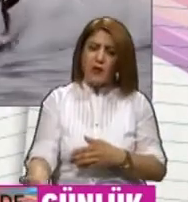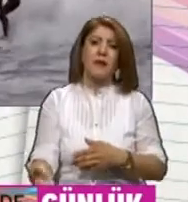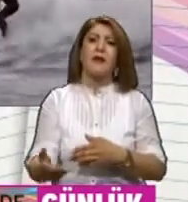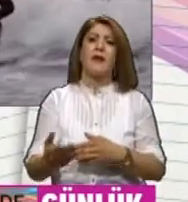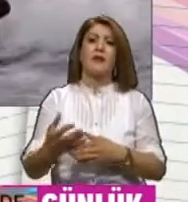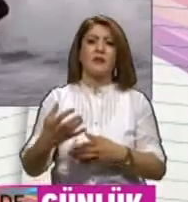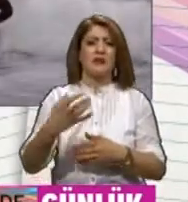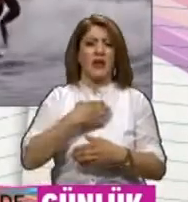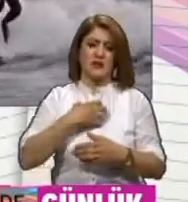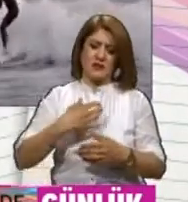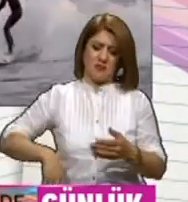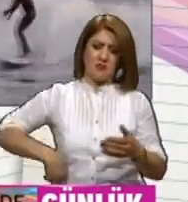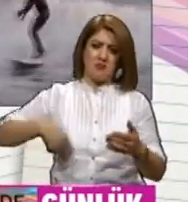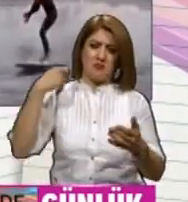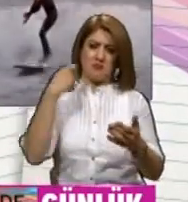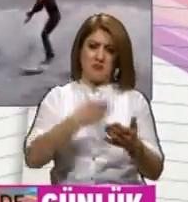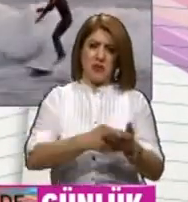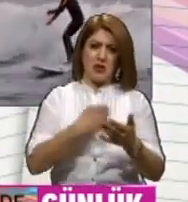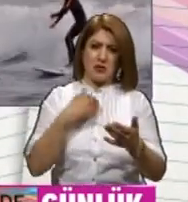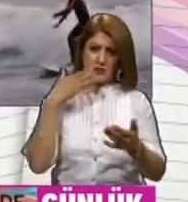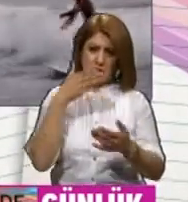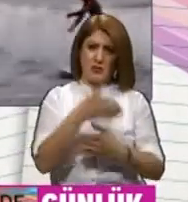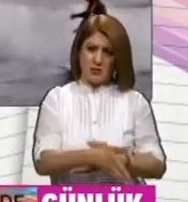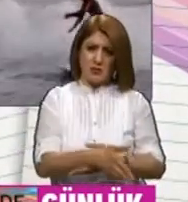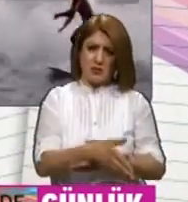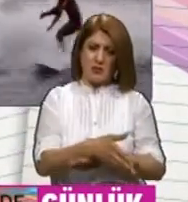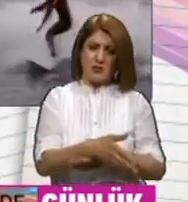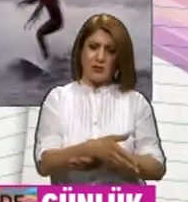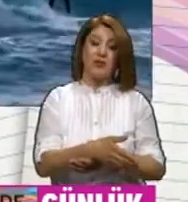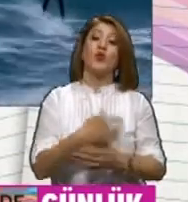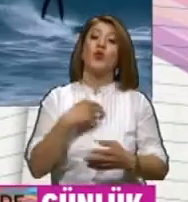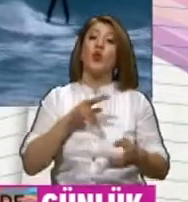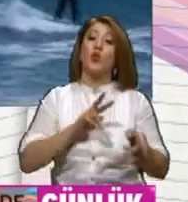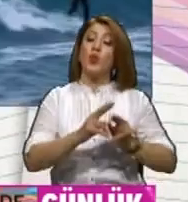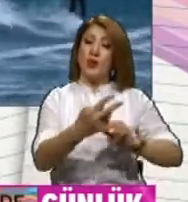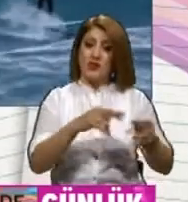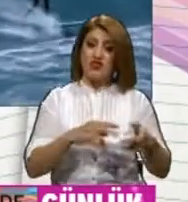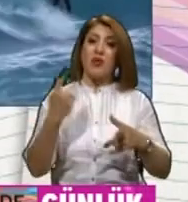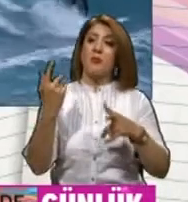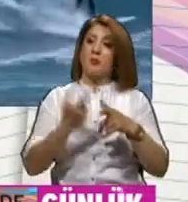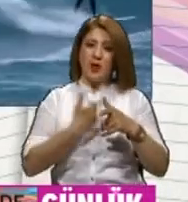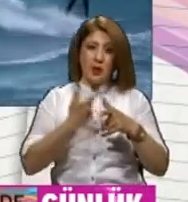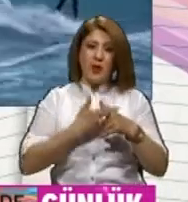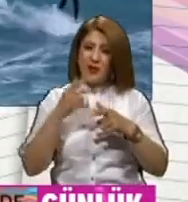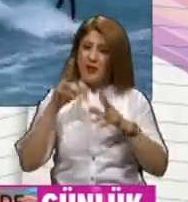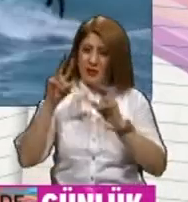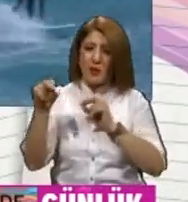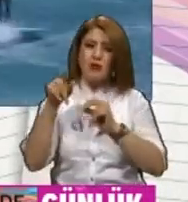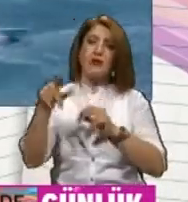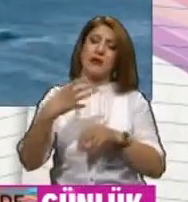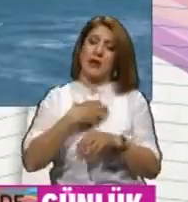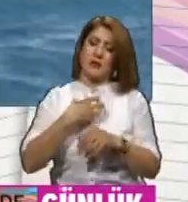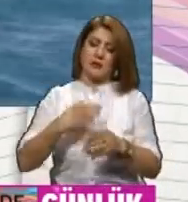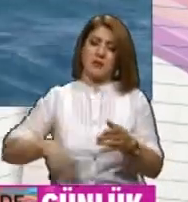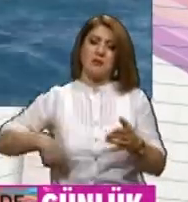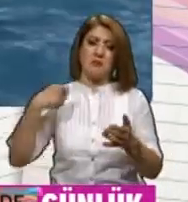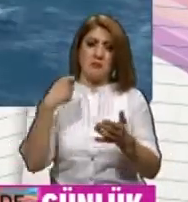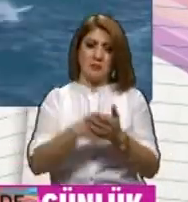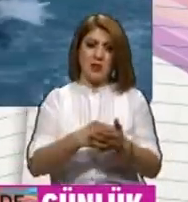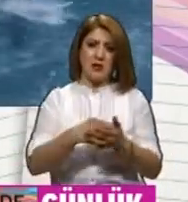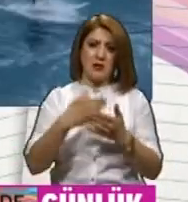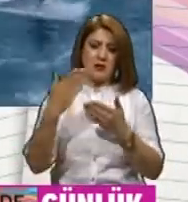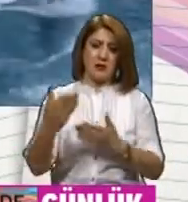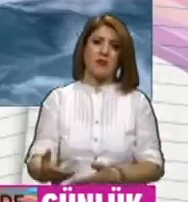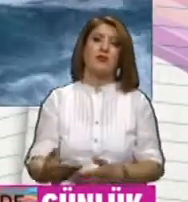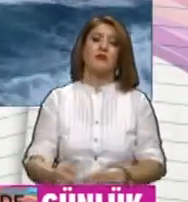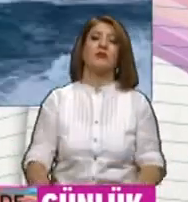projeyi kendileri mi ödeyecekler masraflarını? Ulaşım ve konaklamayla ilgili kısımlarını kendi ödeyecekler. Hı-hı. Ama bununla ilgili kendi bir proje